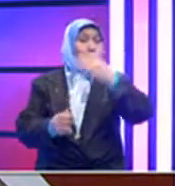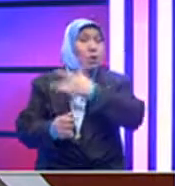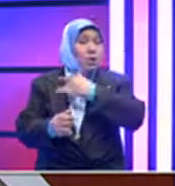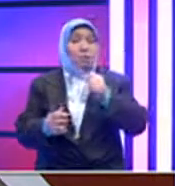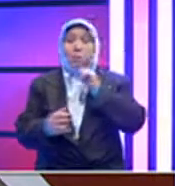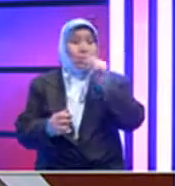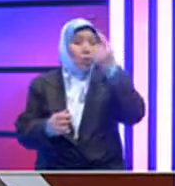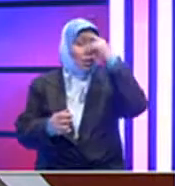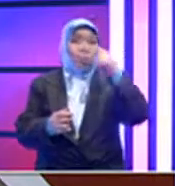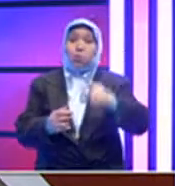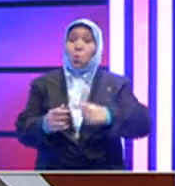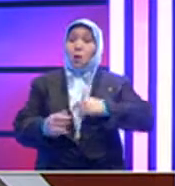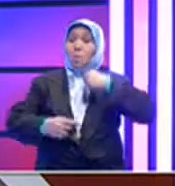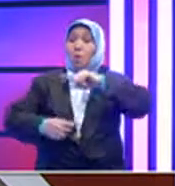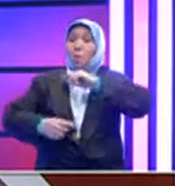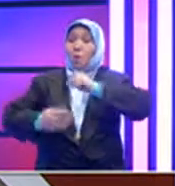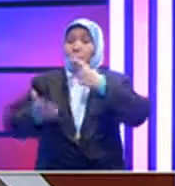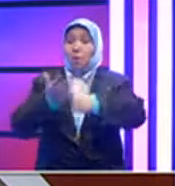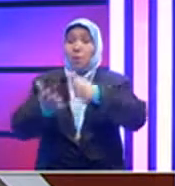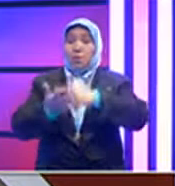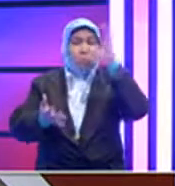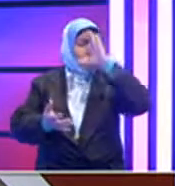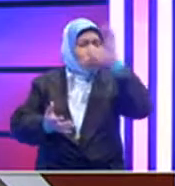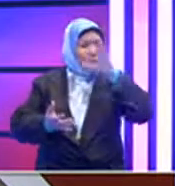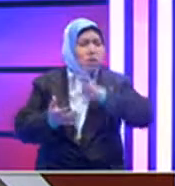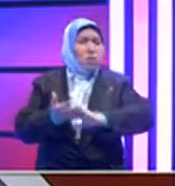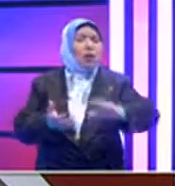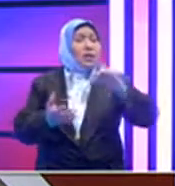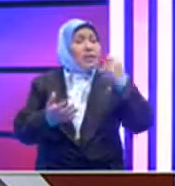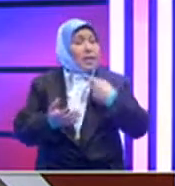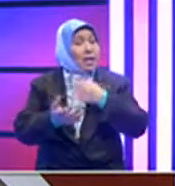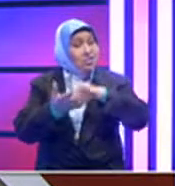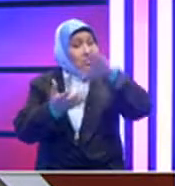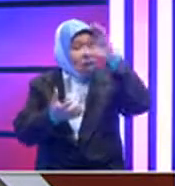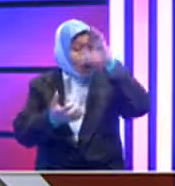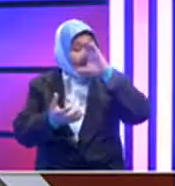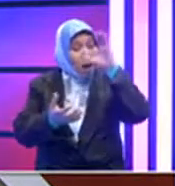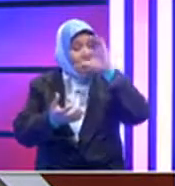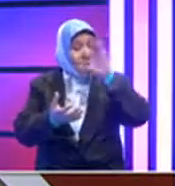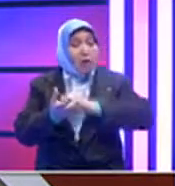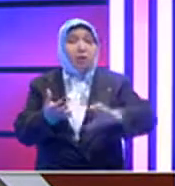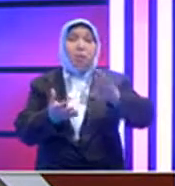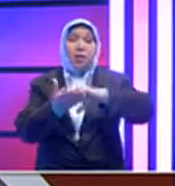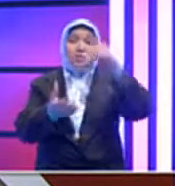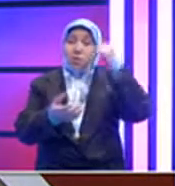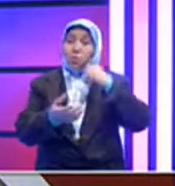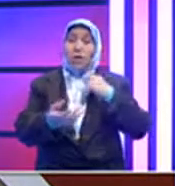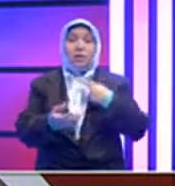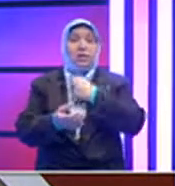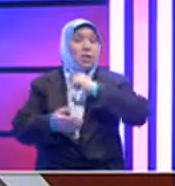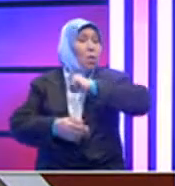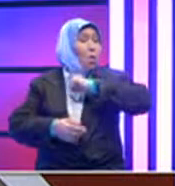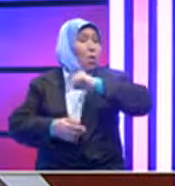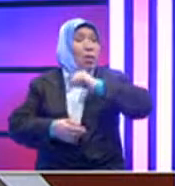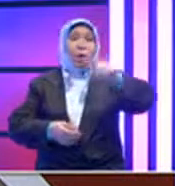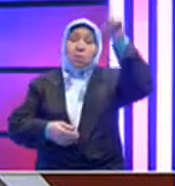bukan untuk berhujjah kita enak cari ibroh pelajaran bukannya kita 6 Gita enak bangkang HP ya Allah sekarang kalau nggak jadi